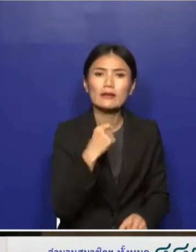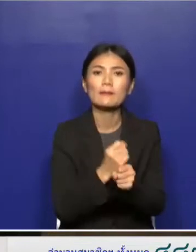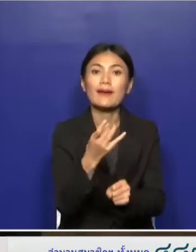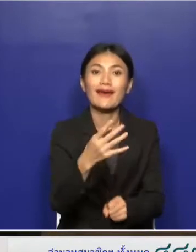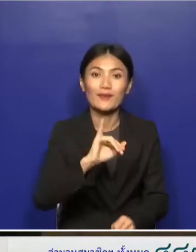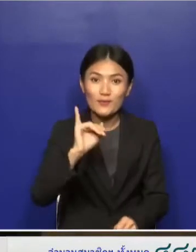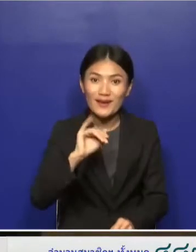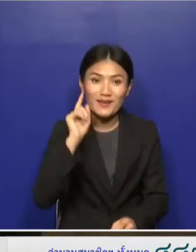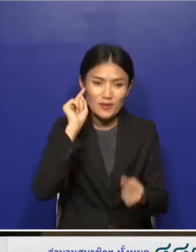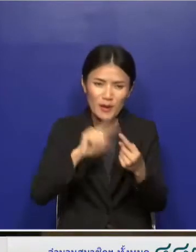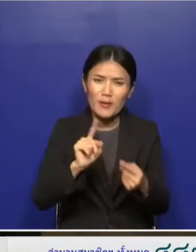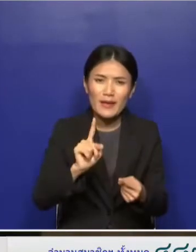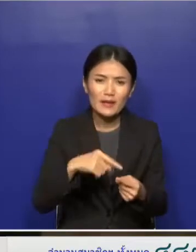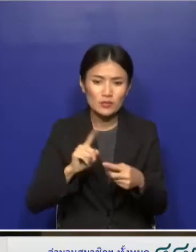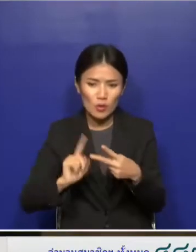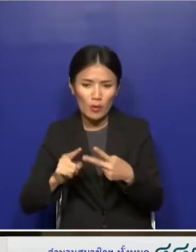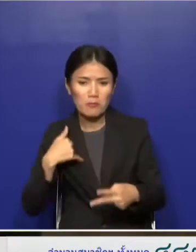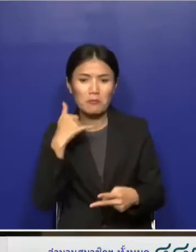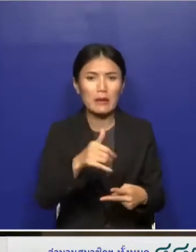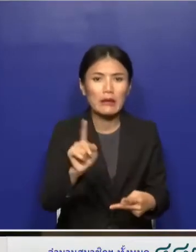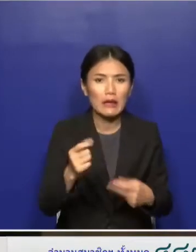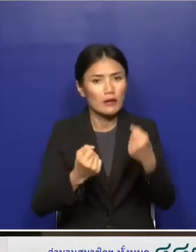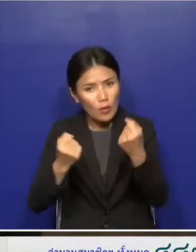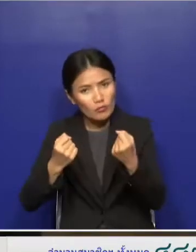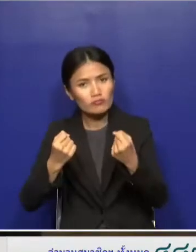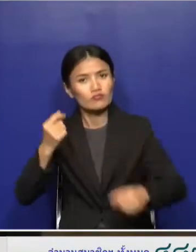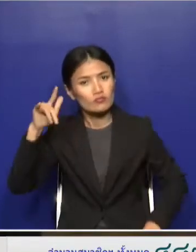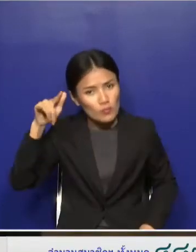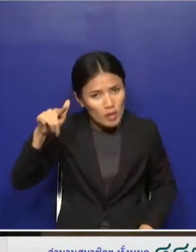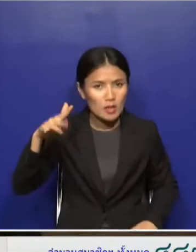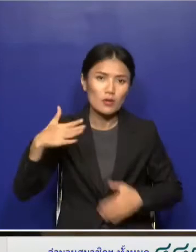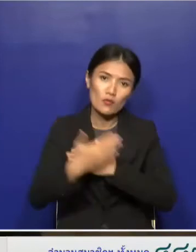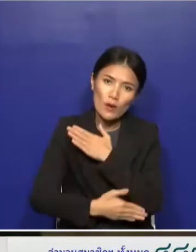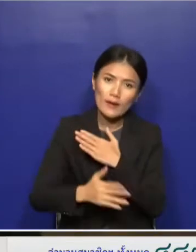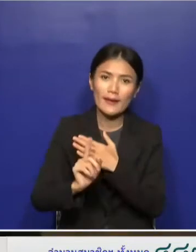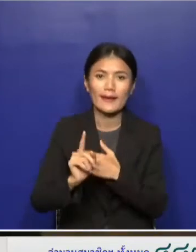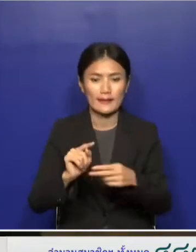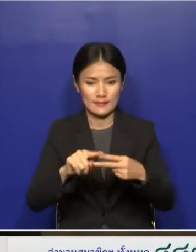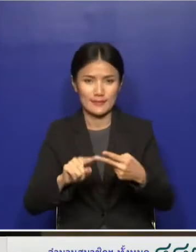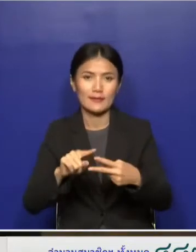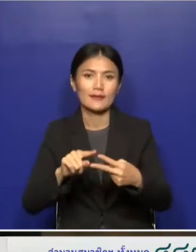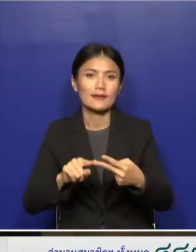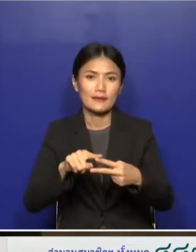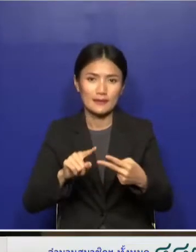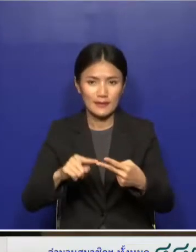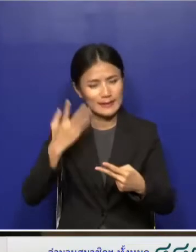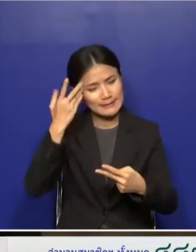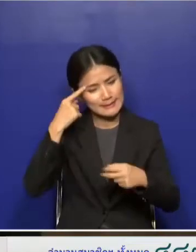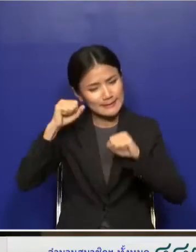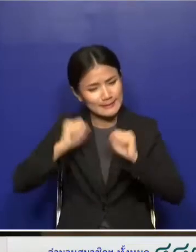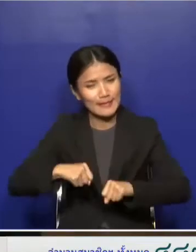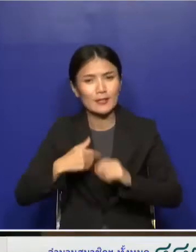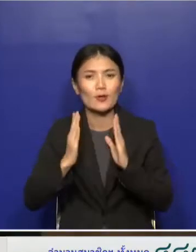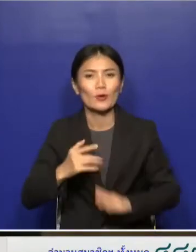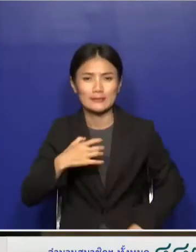ก็คือเราจะไปยังไงฉะนั้นเนี่ยผมคิดว่าสองเรื่องนี้เป็นเรื่องที่สำคัญมากในการตัดสินใจไปท่องเที่ยวของนักท่องเ